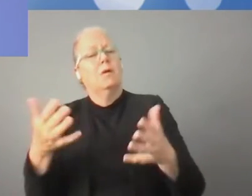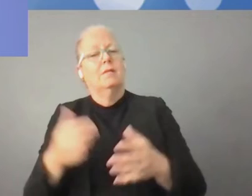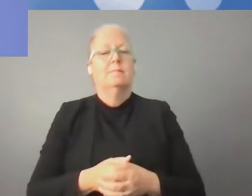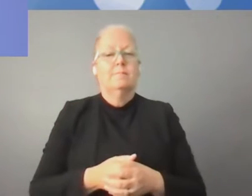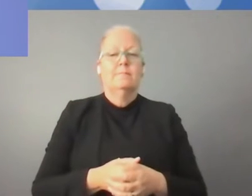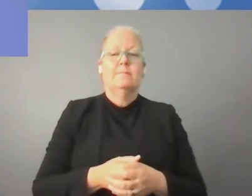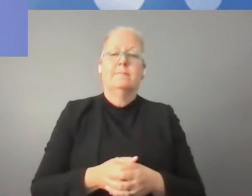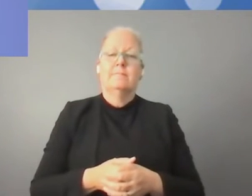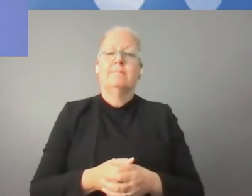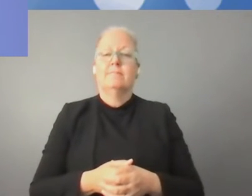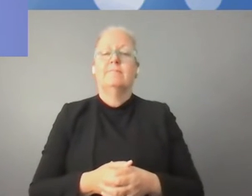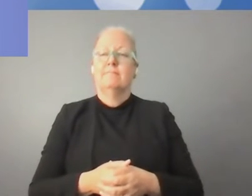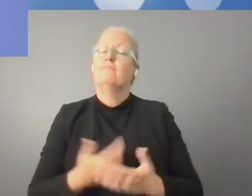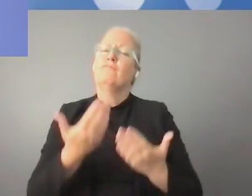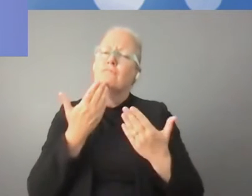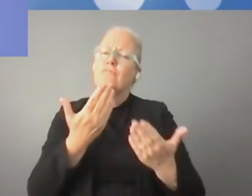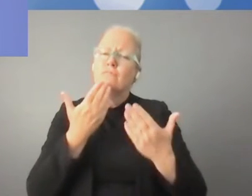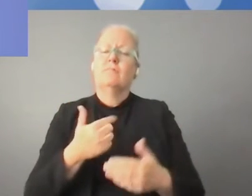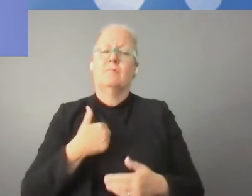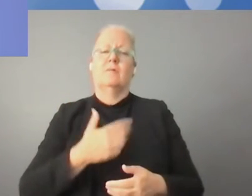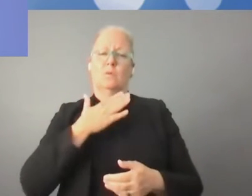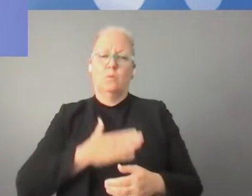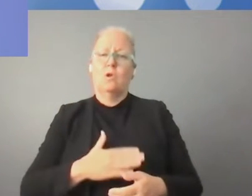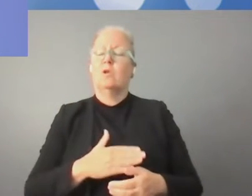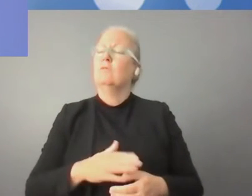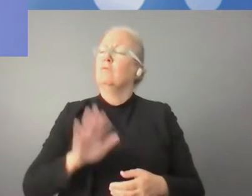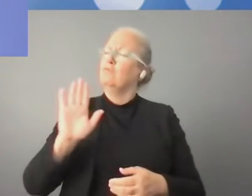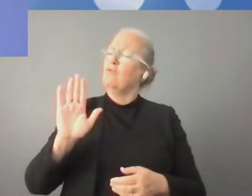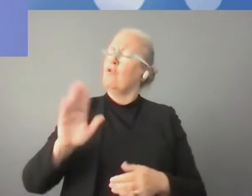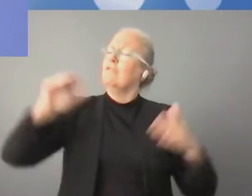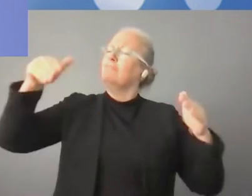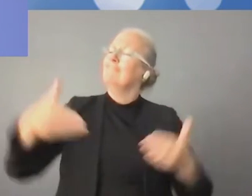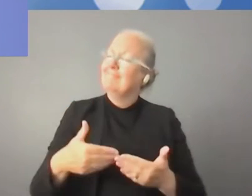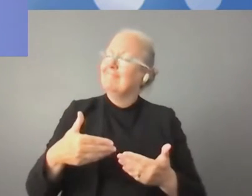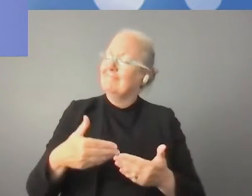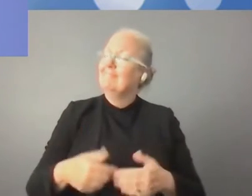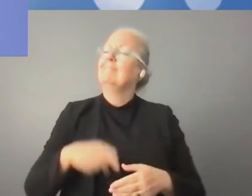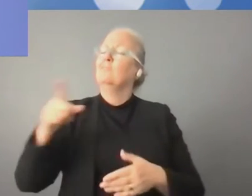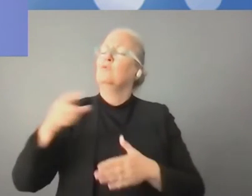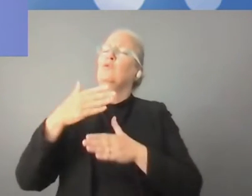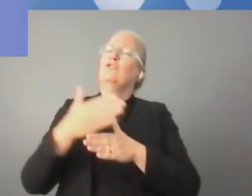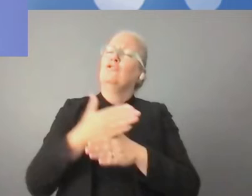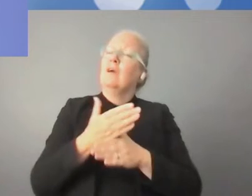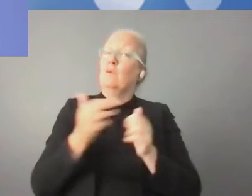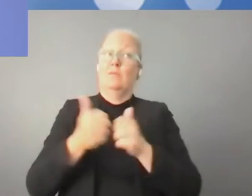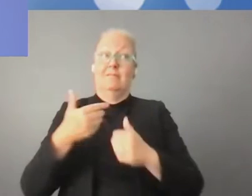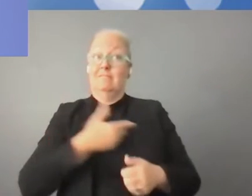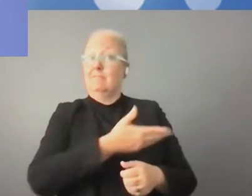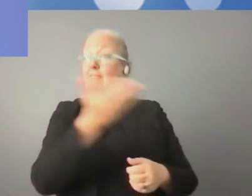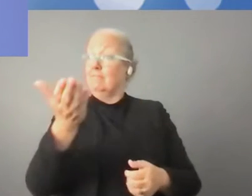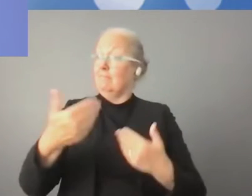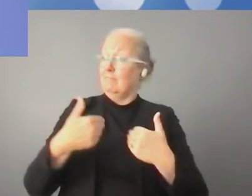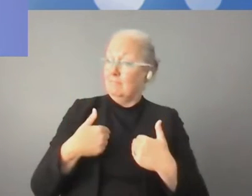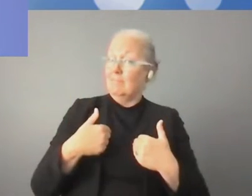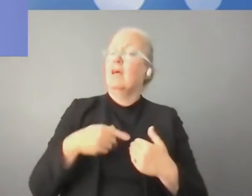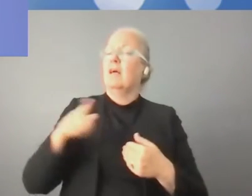посланник по цифровым вопросам Министерства иностранных дел Латвии. Спасибо. Я вернусь еще к этим вводным словам, которые мы